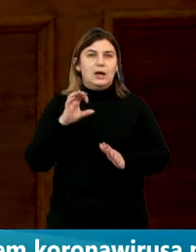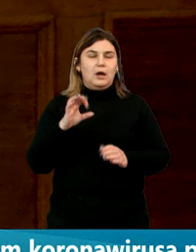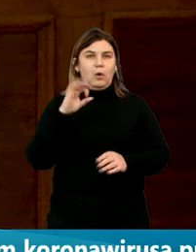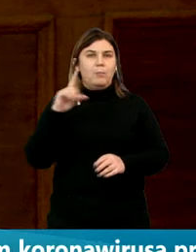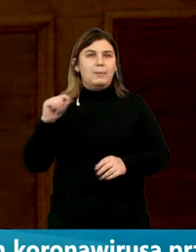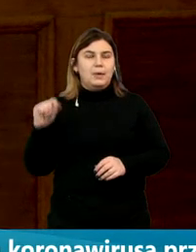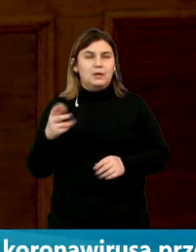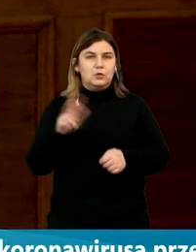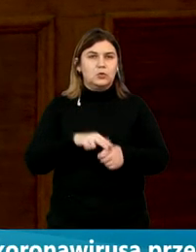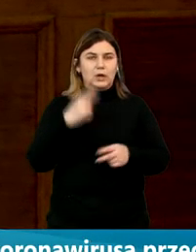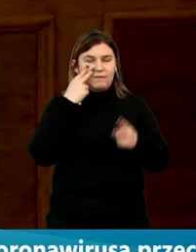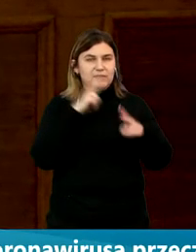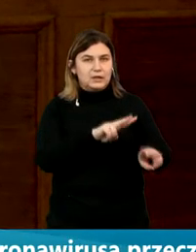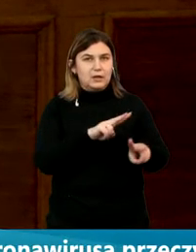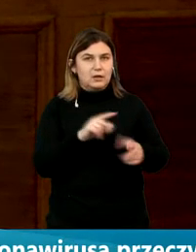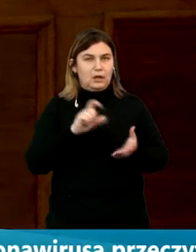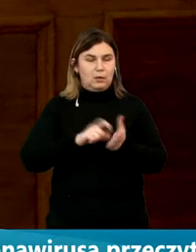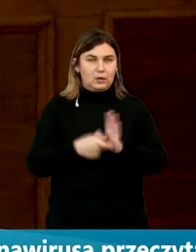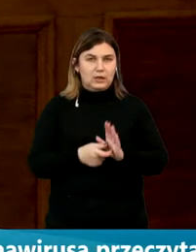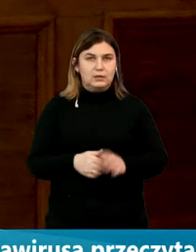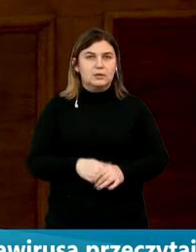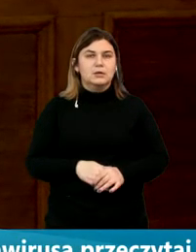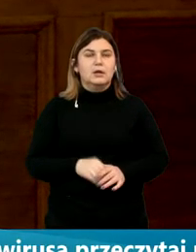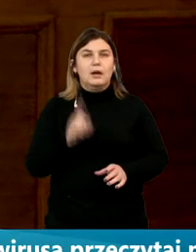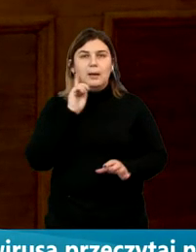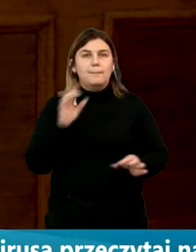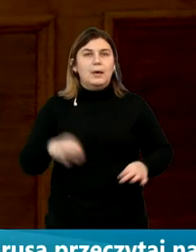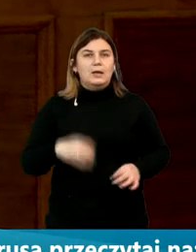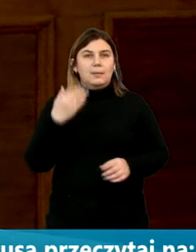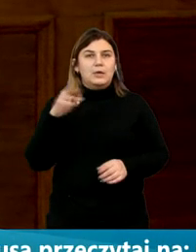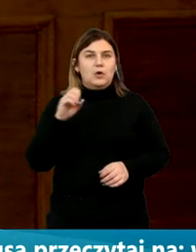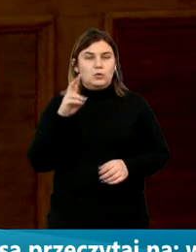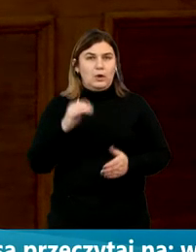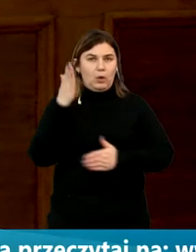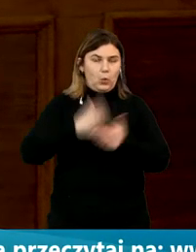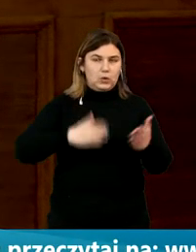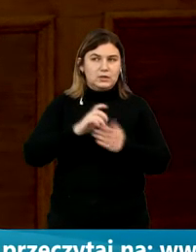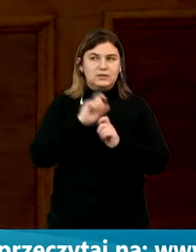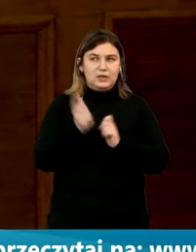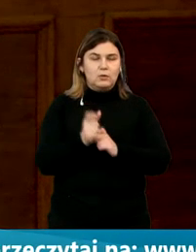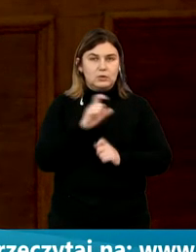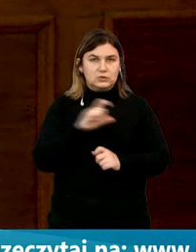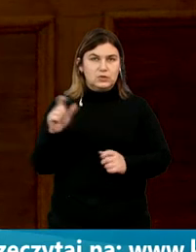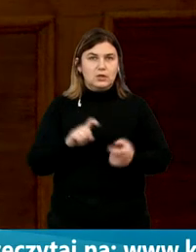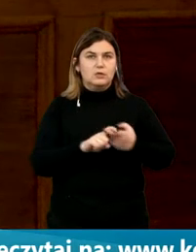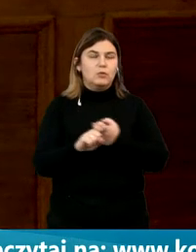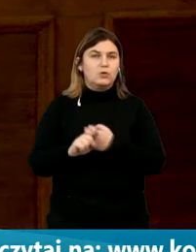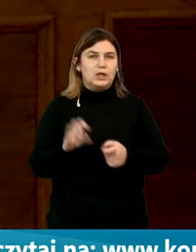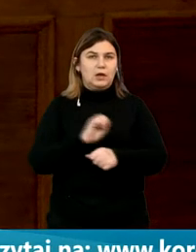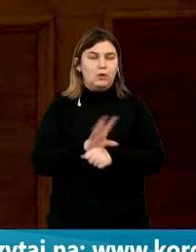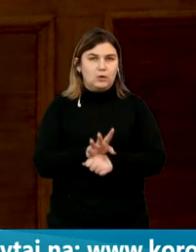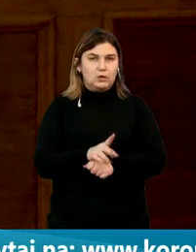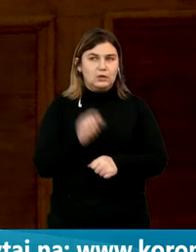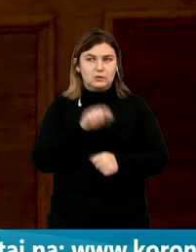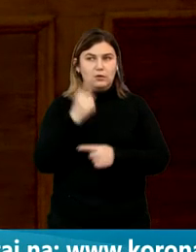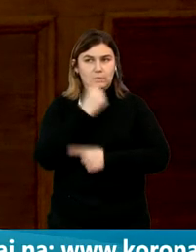wynajmują lokale? Pani Mirosławo, no, ulgi oczywiście stosujemy cały czas, jeżeli to jest związane z COVID-em, bo myślę, że to Pani ma na